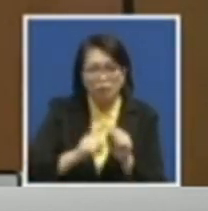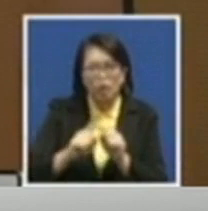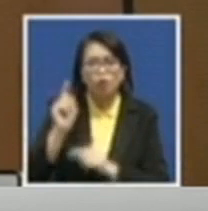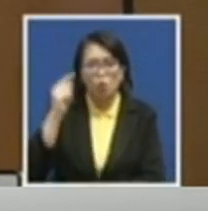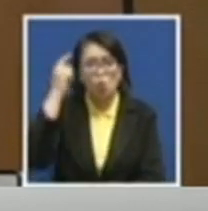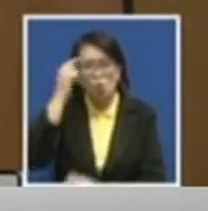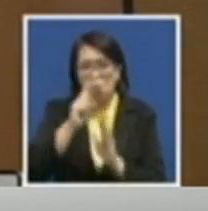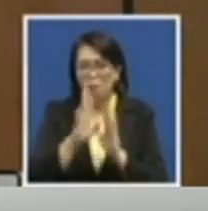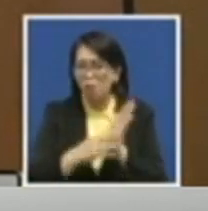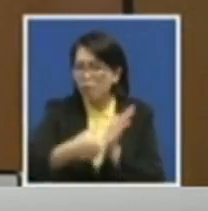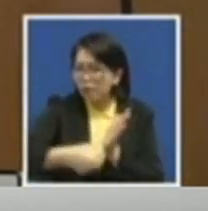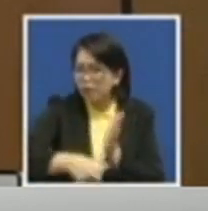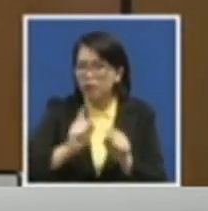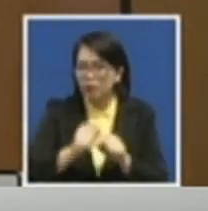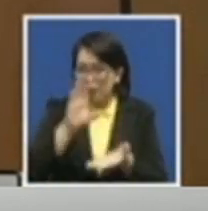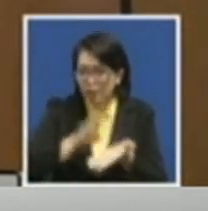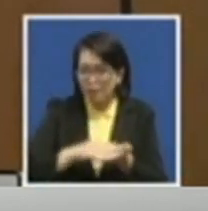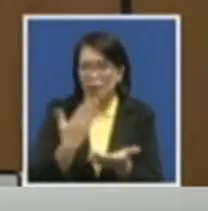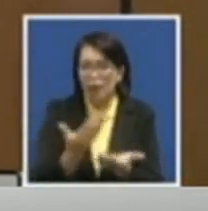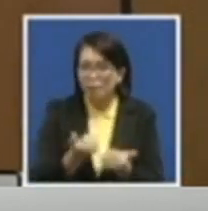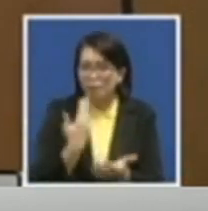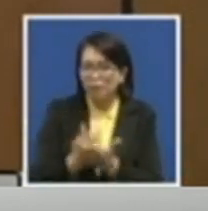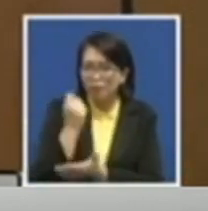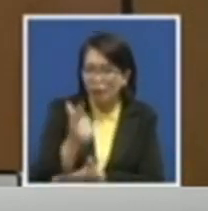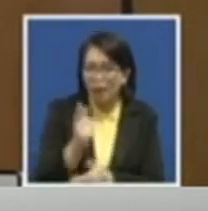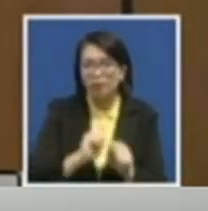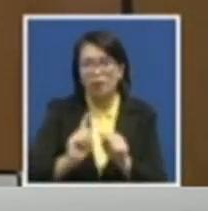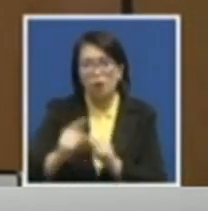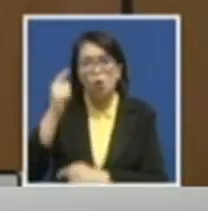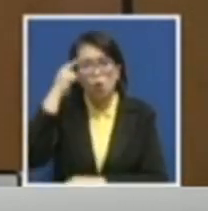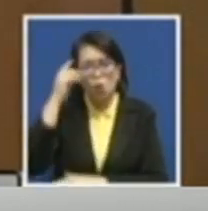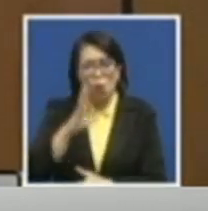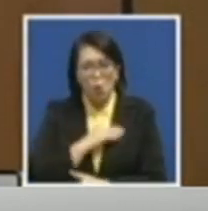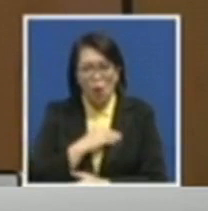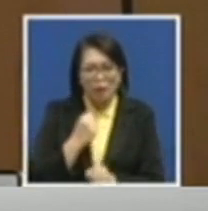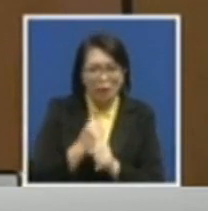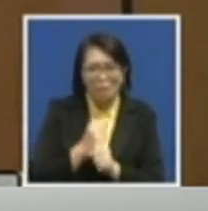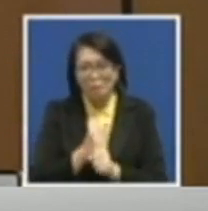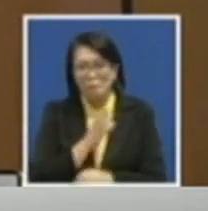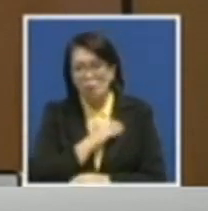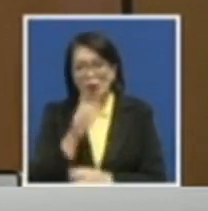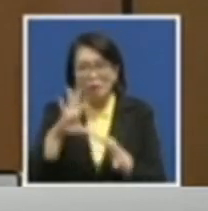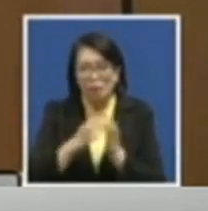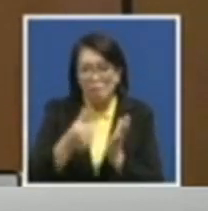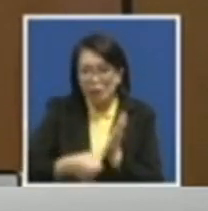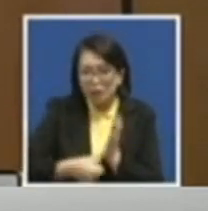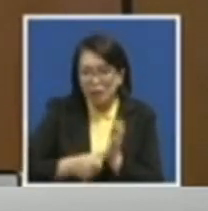จะได้รับการชดเชยอย่างนี้เหรอเราไม่ได้พูดแยกภาคอะไรนะแต่ผมคิดว่านี่มันเป็นแบ บ คุณหาอะไรมาชดเชยนี่มันไม่ใ